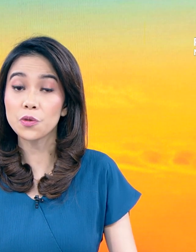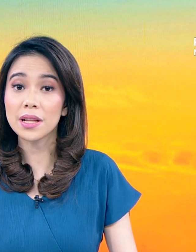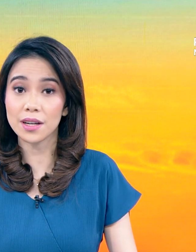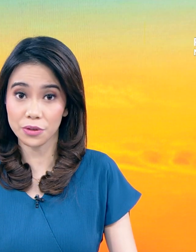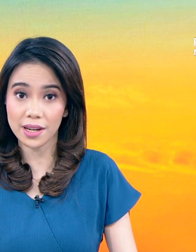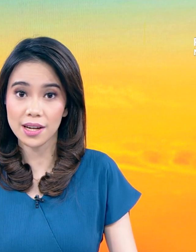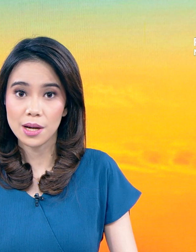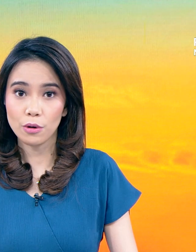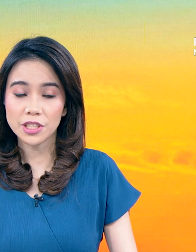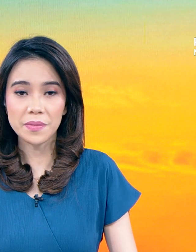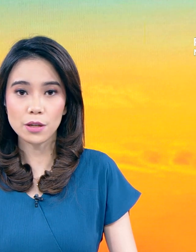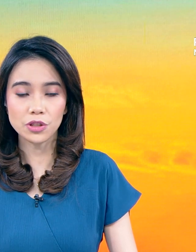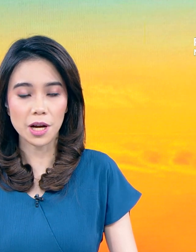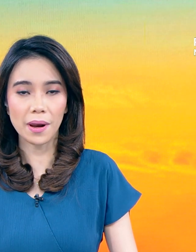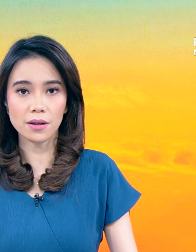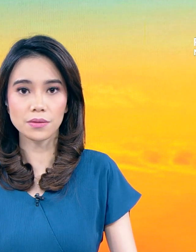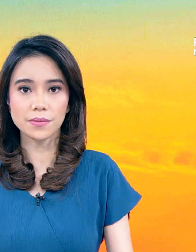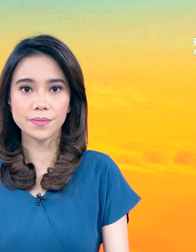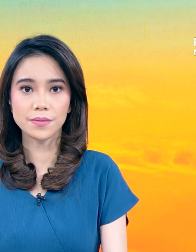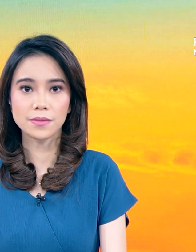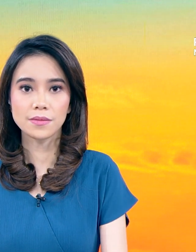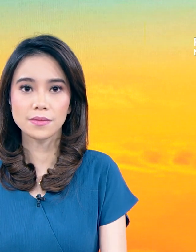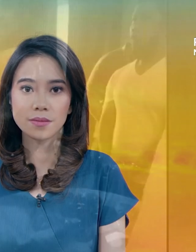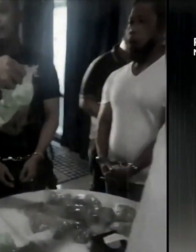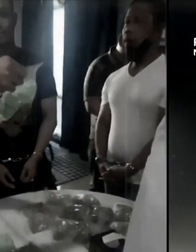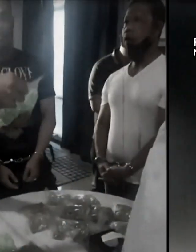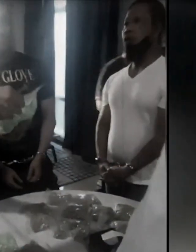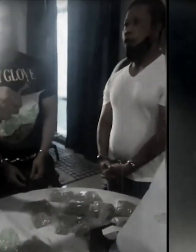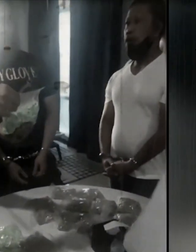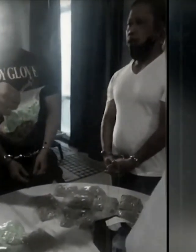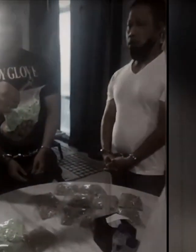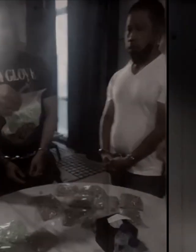Medan, Sumatera Utara. Polisi meringkus 3 pelaku.